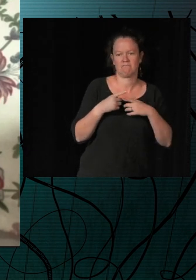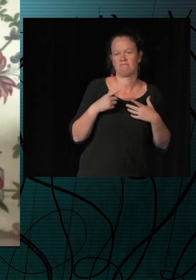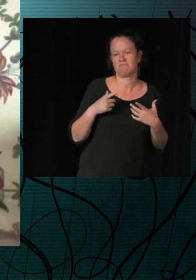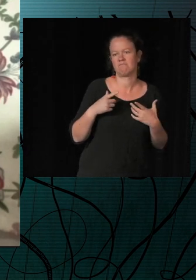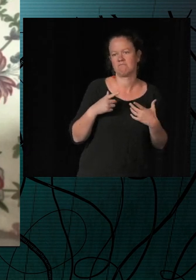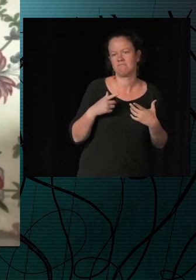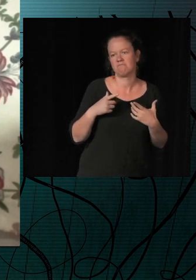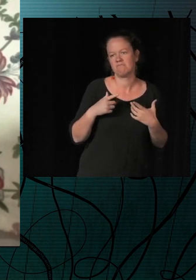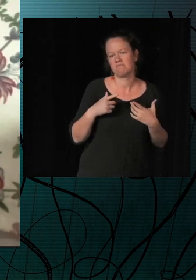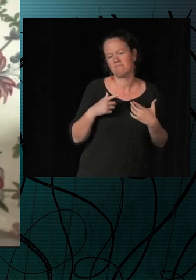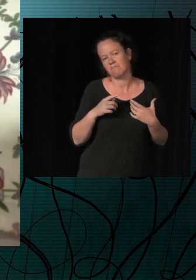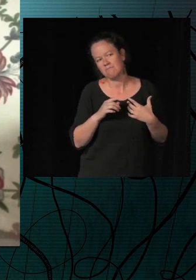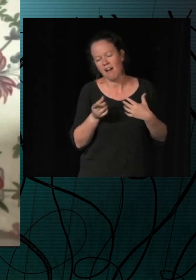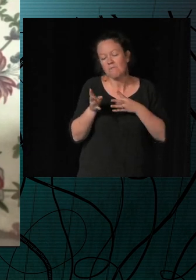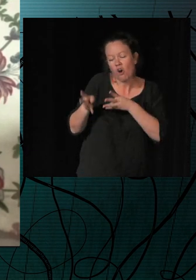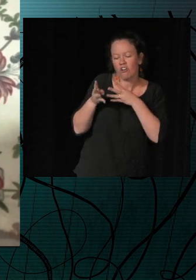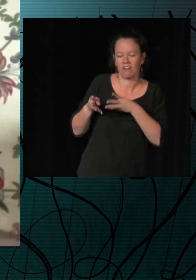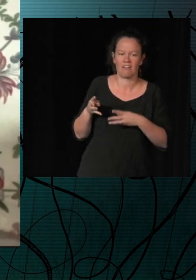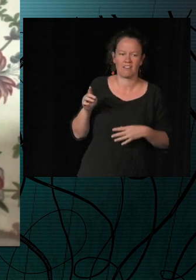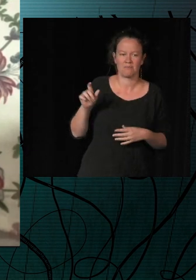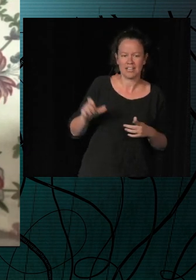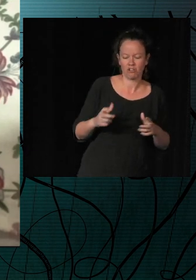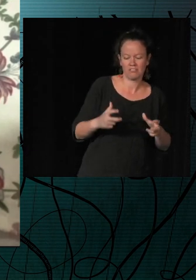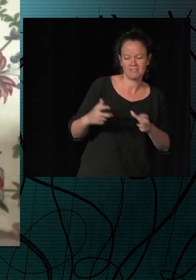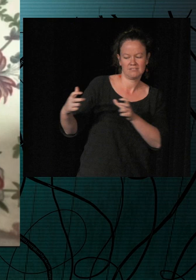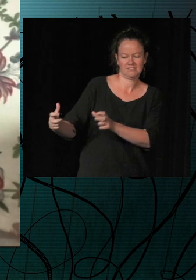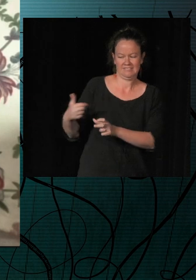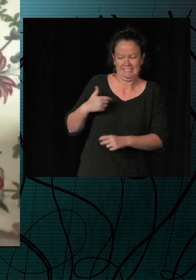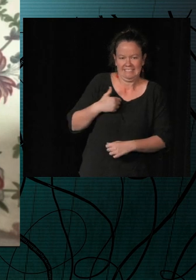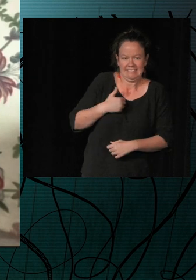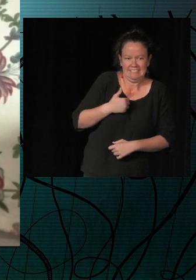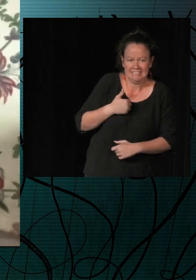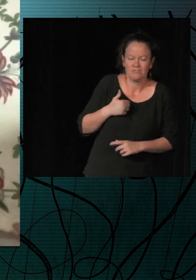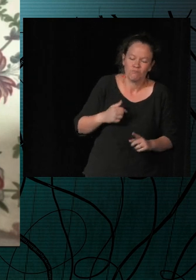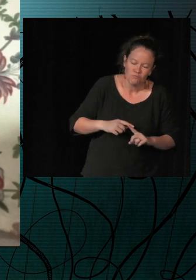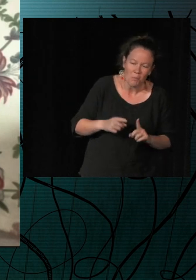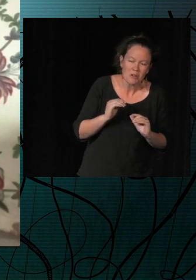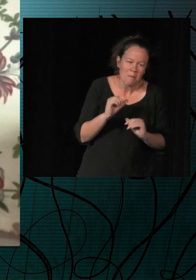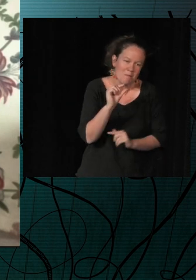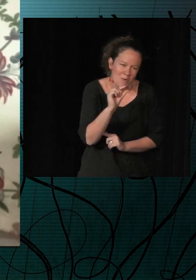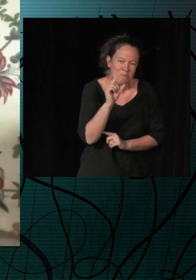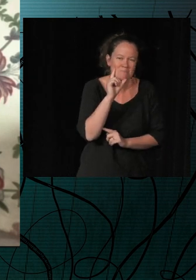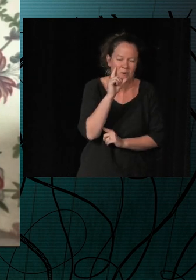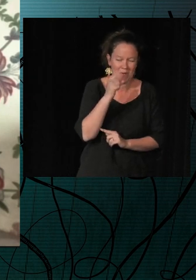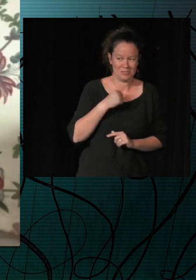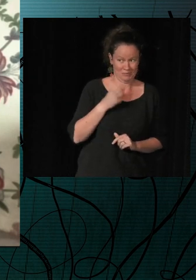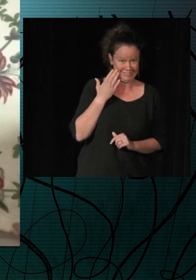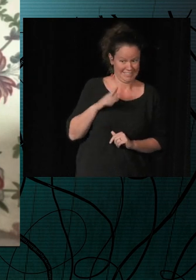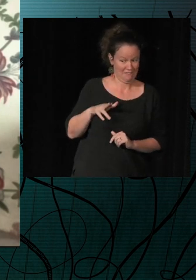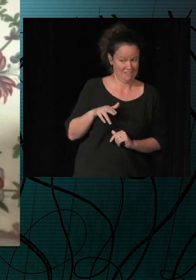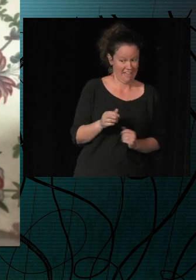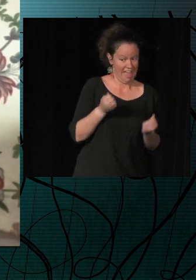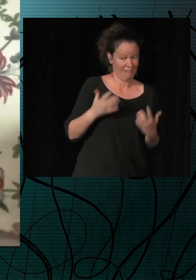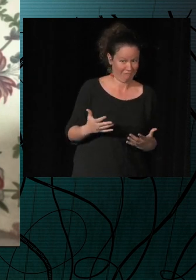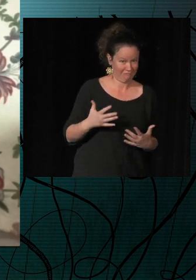à fait la personne mais on la regarde jouer et on se met un peu de côté vis-à-vis de la peur parce que nous on sait exactement ce qui va se passer quand on est dans la position